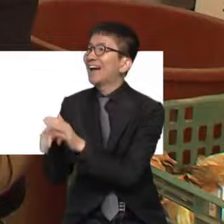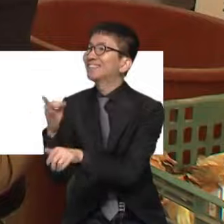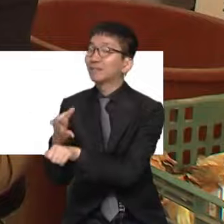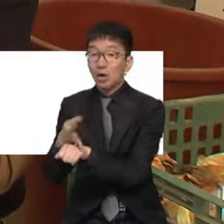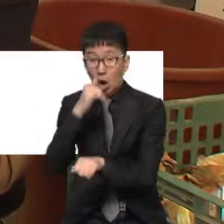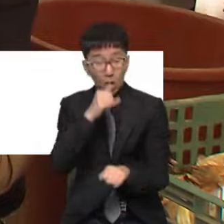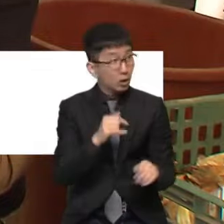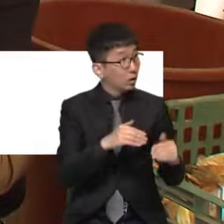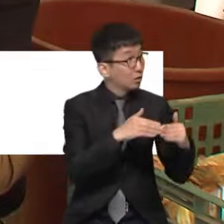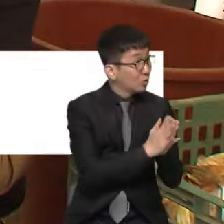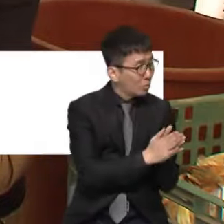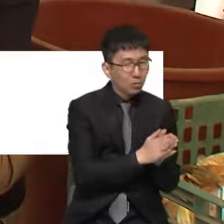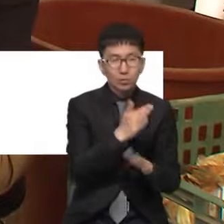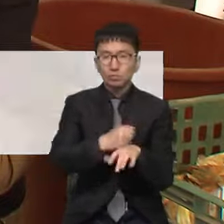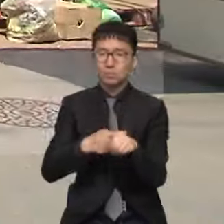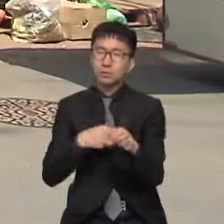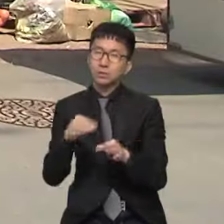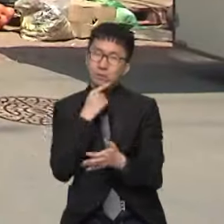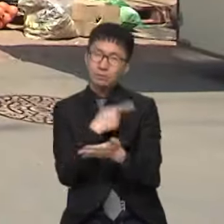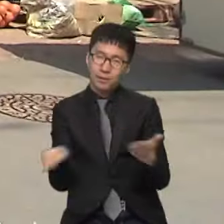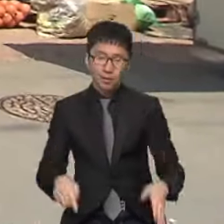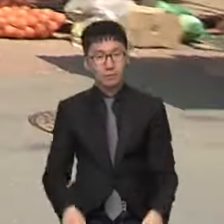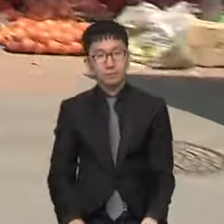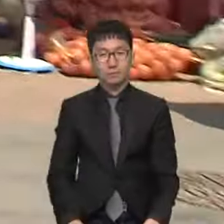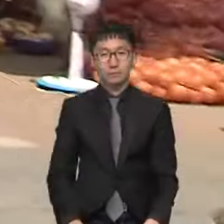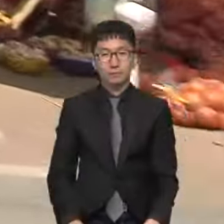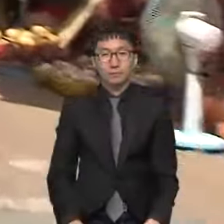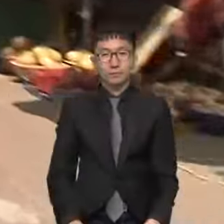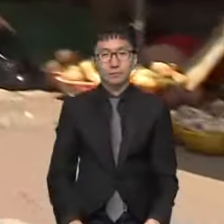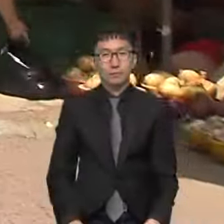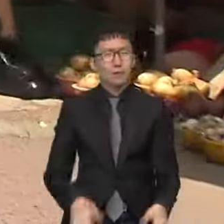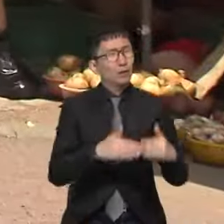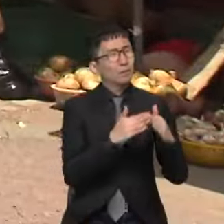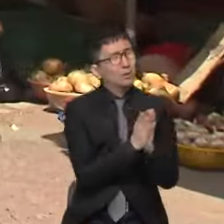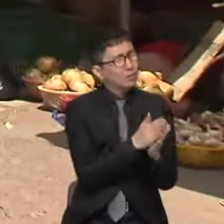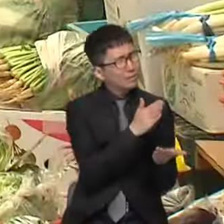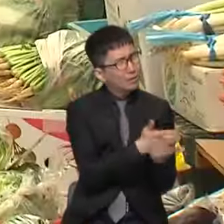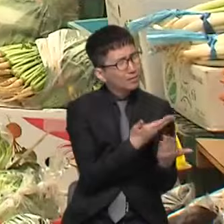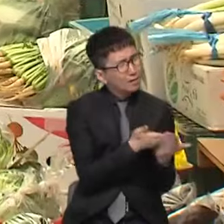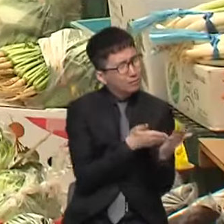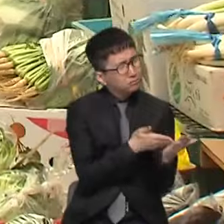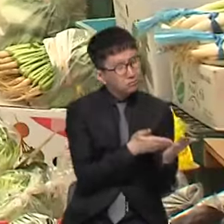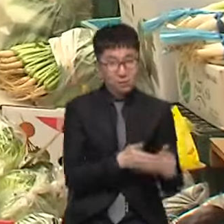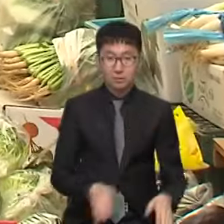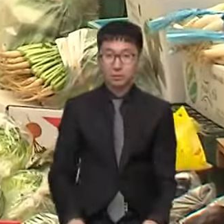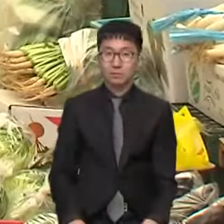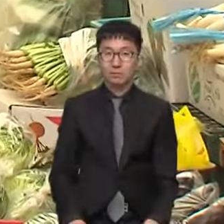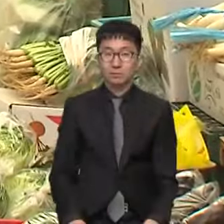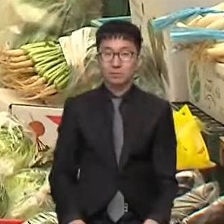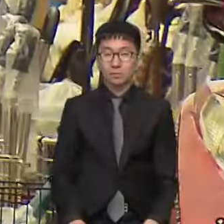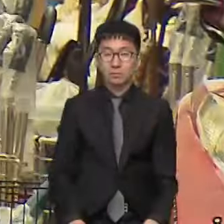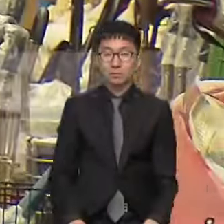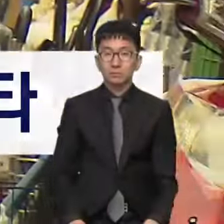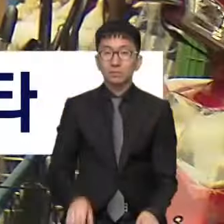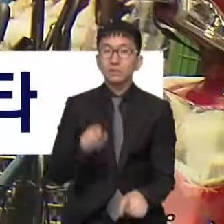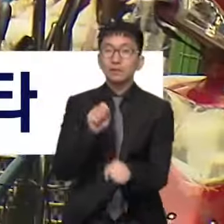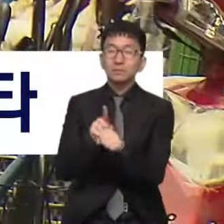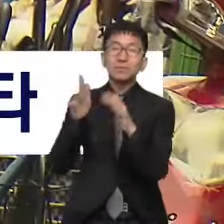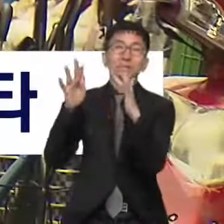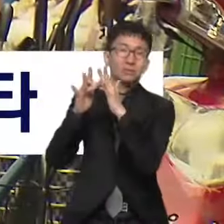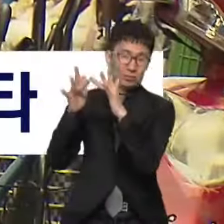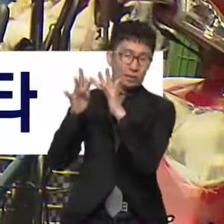백화점이 없어짐으로써 많이 시청거리지. 문을 닫지 말아달라 상인들 반발은 커지지만 이커머스 활성화로